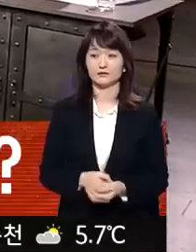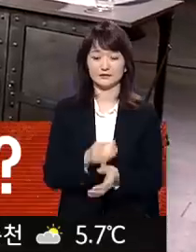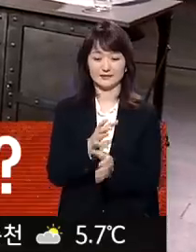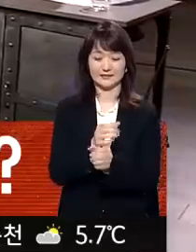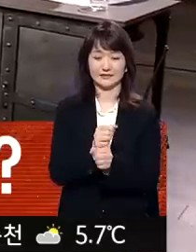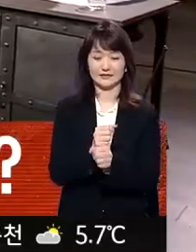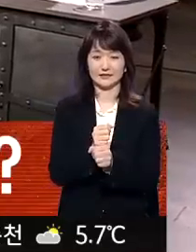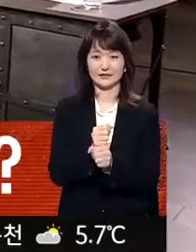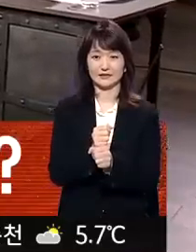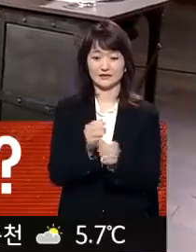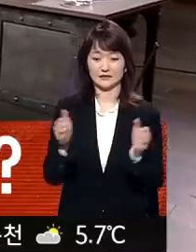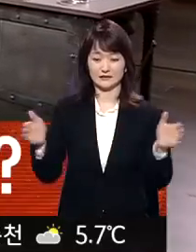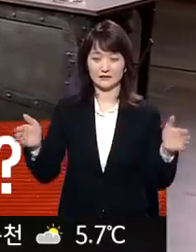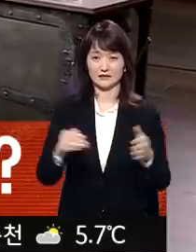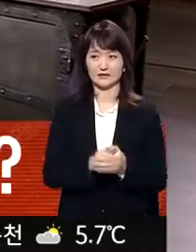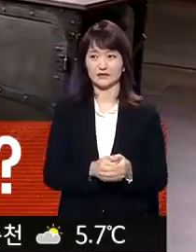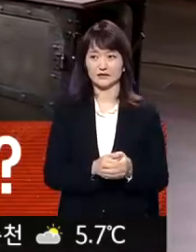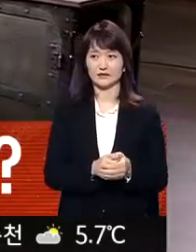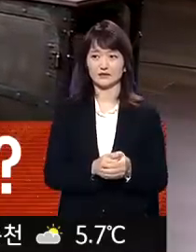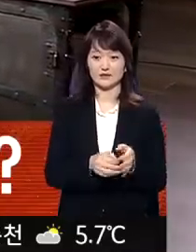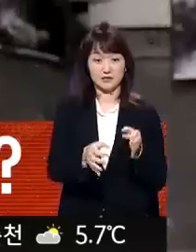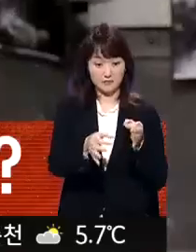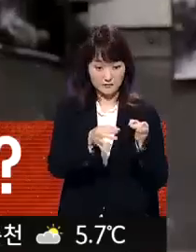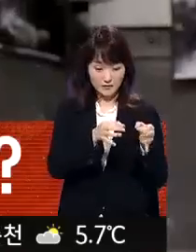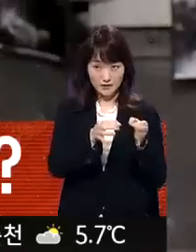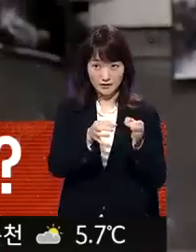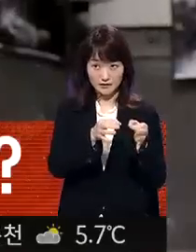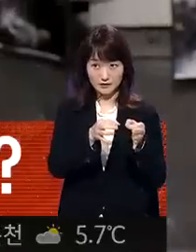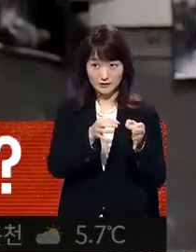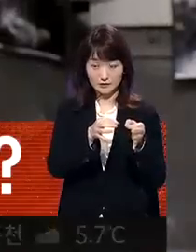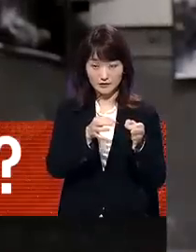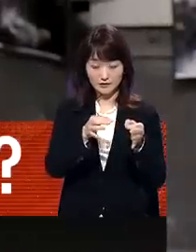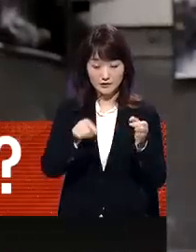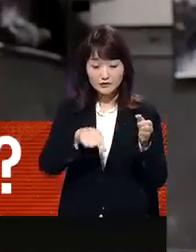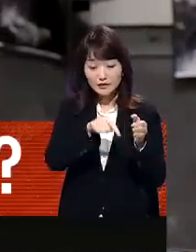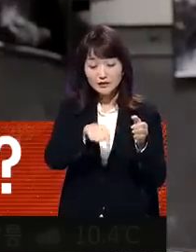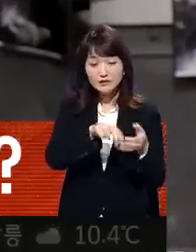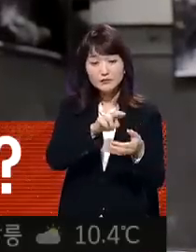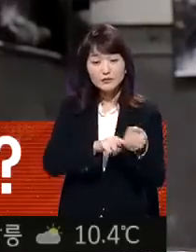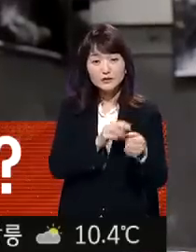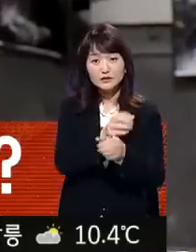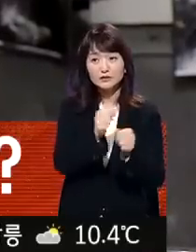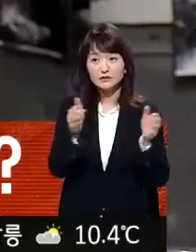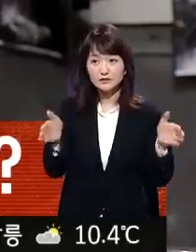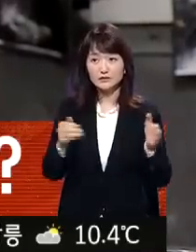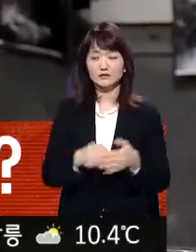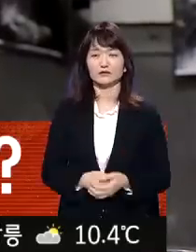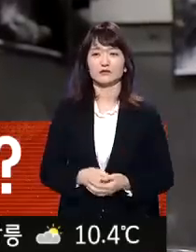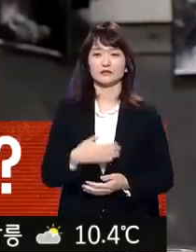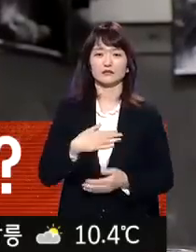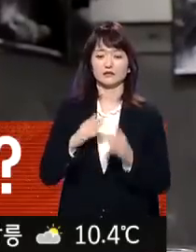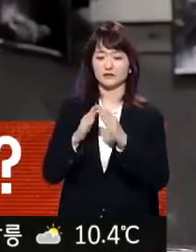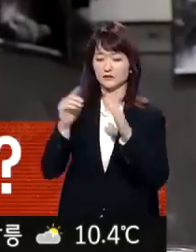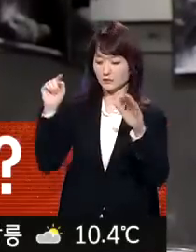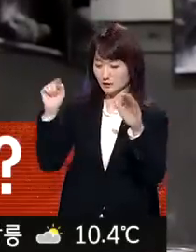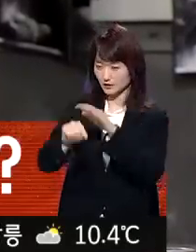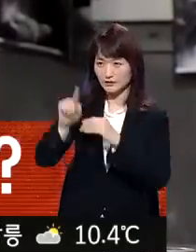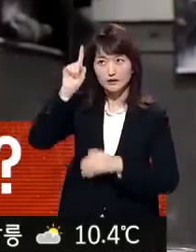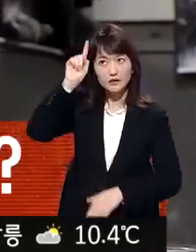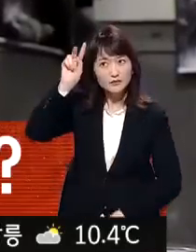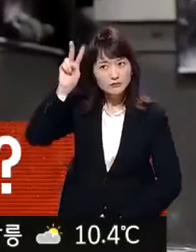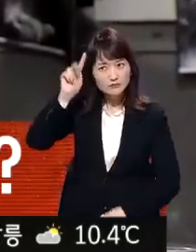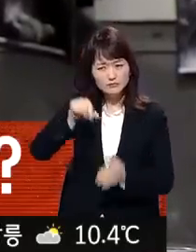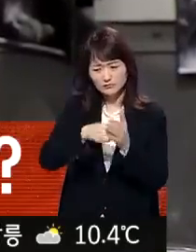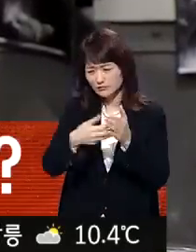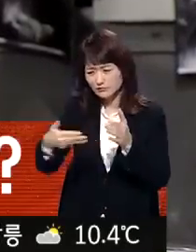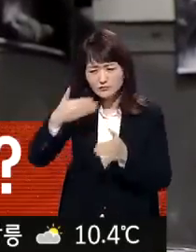그 마트라든지 가게라든지 파는 유통기간을 얘기하는 거 아닙니까? 근데 좀 내가 집에 놨는데 하루 이틀 지났어. 요거는 먹어도 관계없고